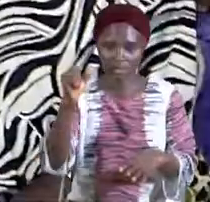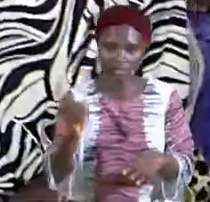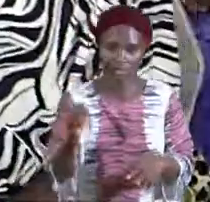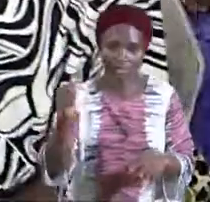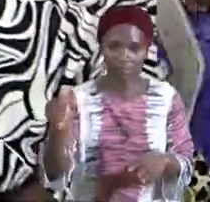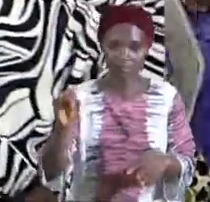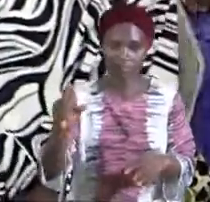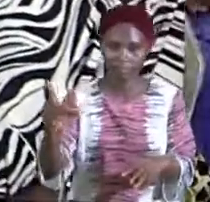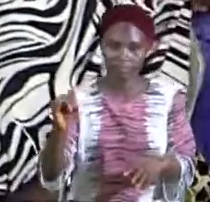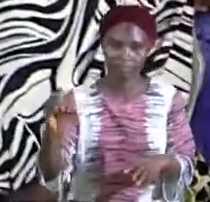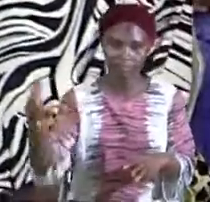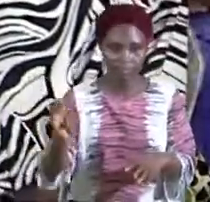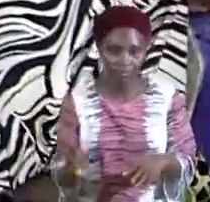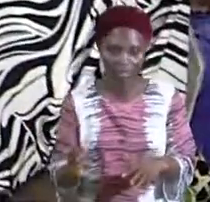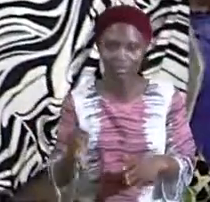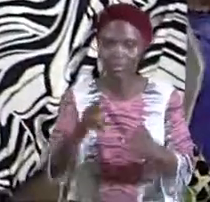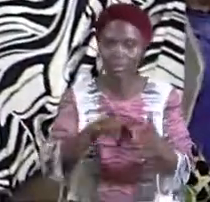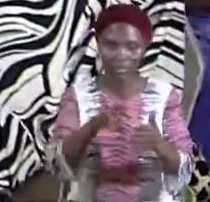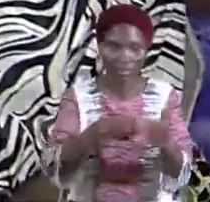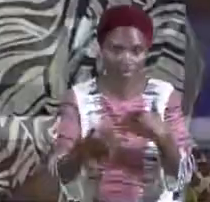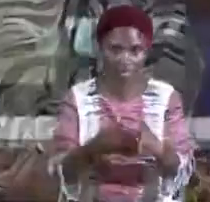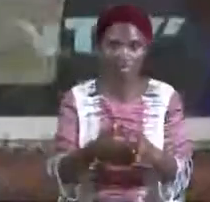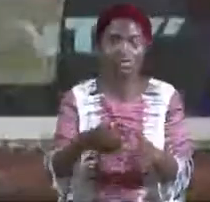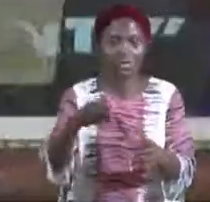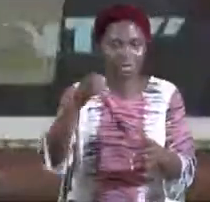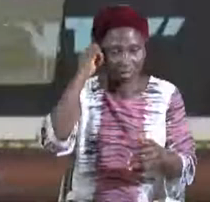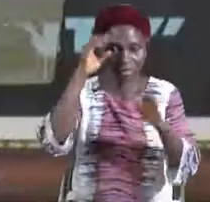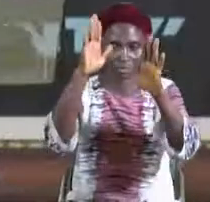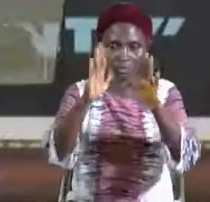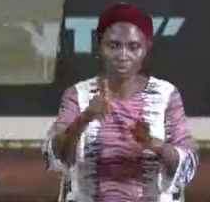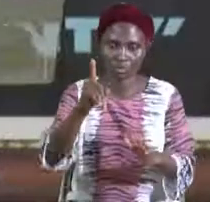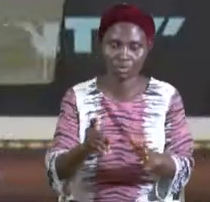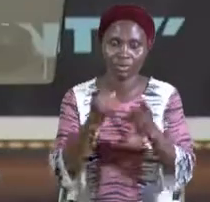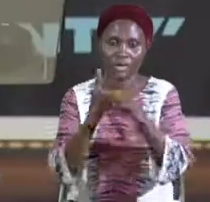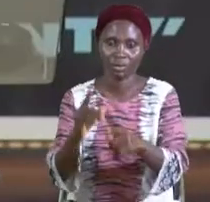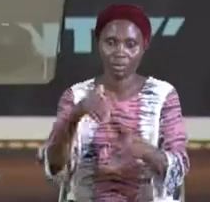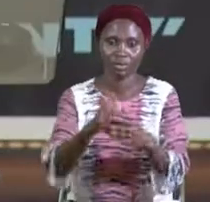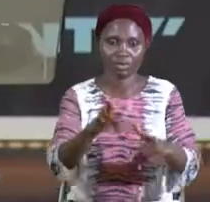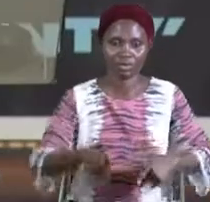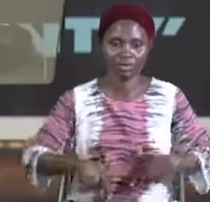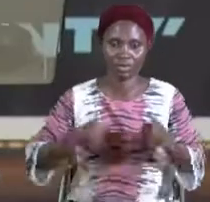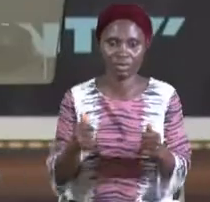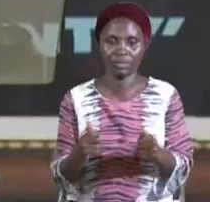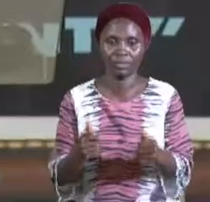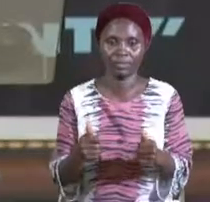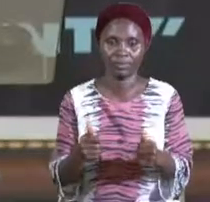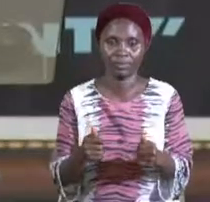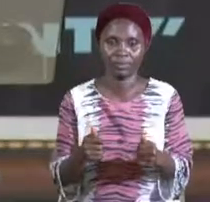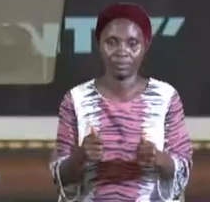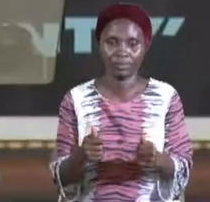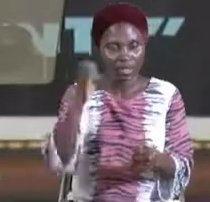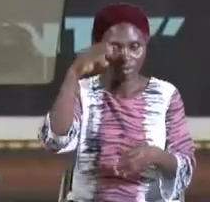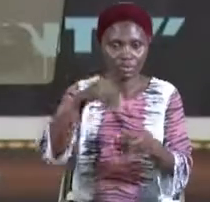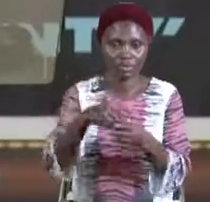dans ta vie. Alors, il mit sa salive sur les yeux, lui imposa les mains et lui demanda